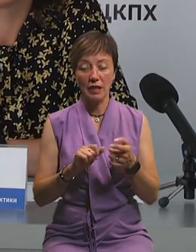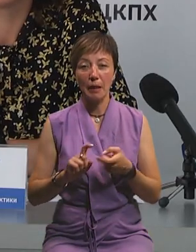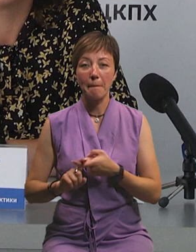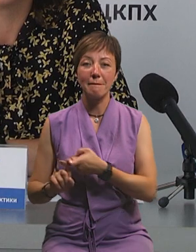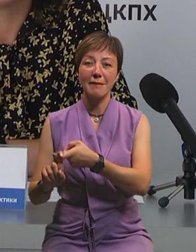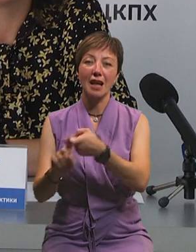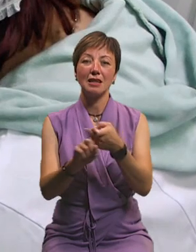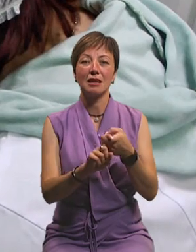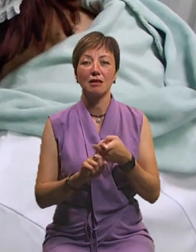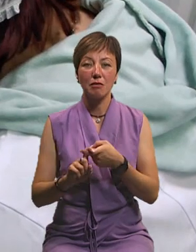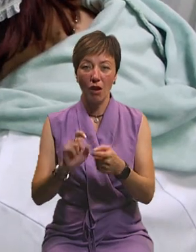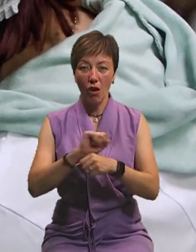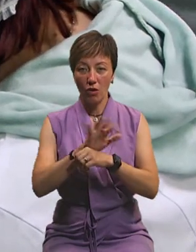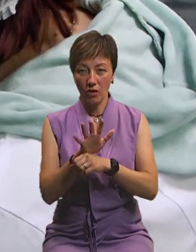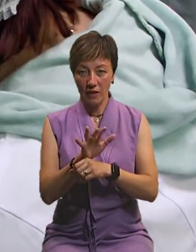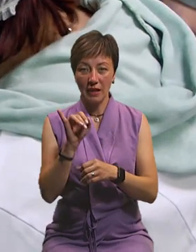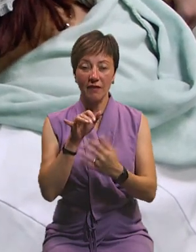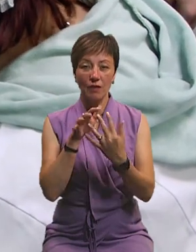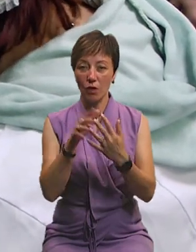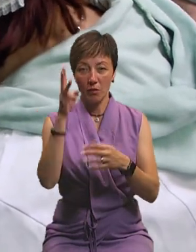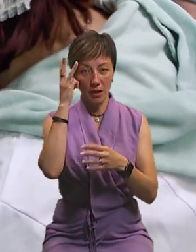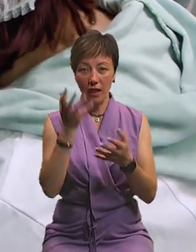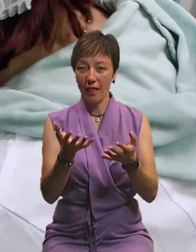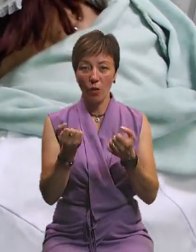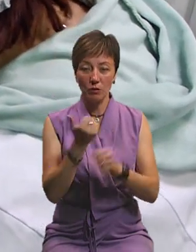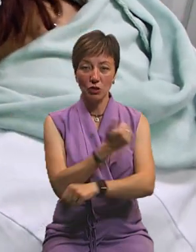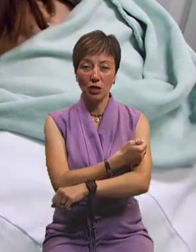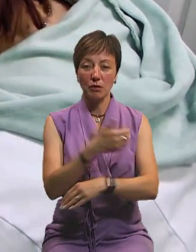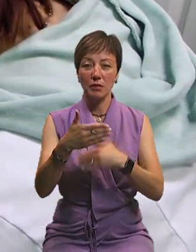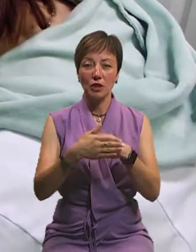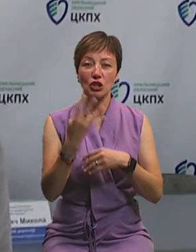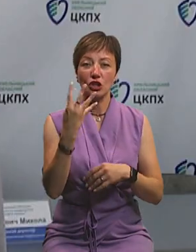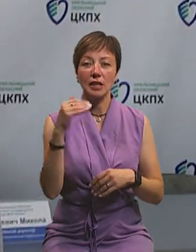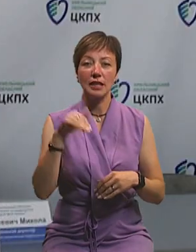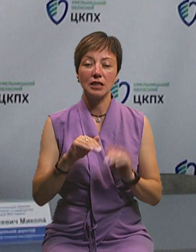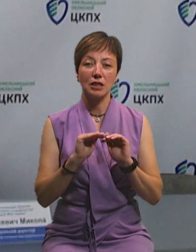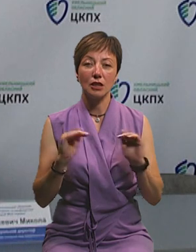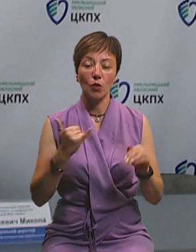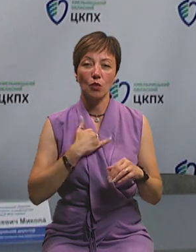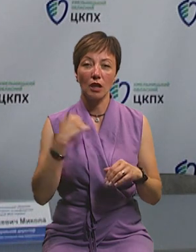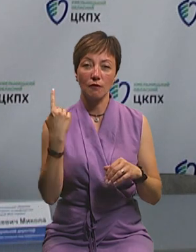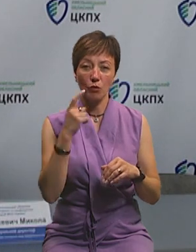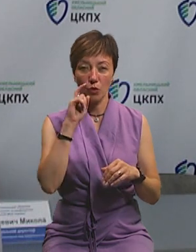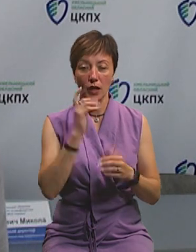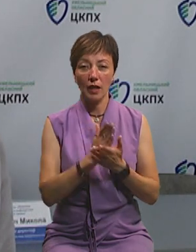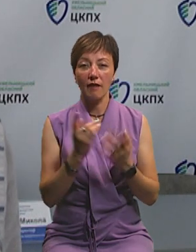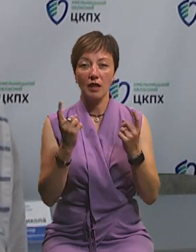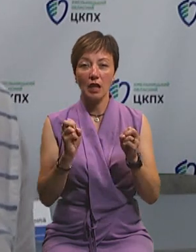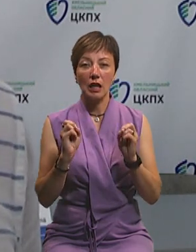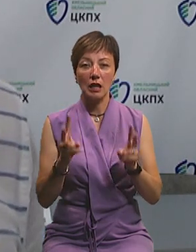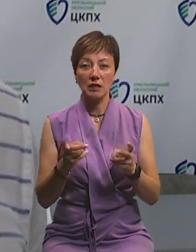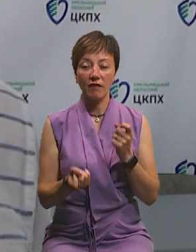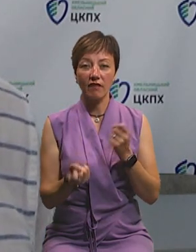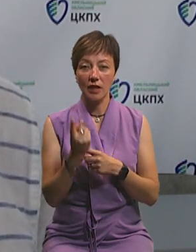коронавірусу та повномасштабну війну на Хмельниччині не отримали щеплення близько 4000 дітей в нас в області україні є великий ризик